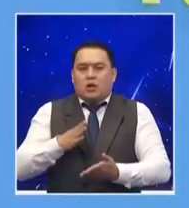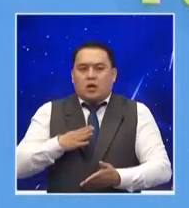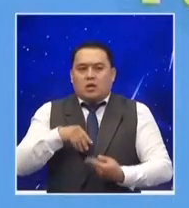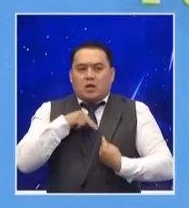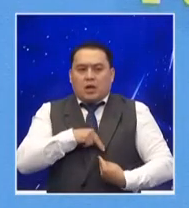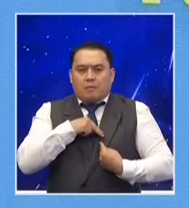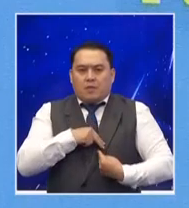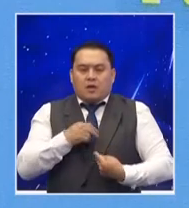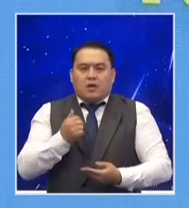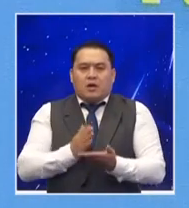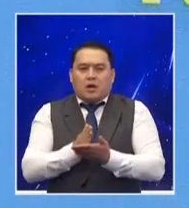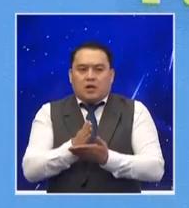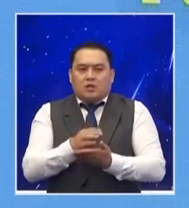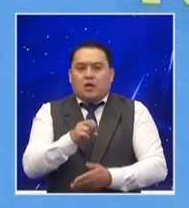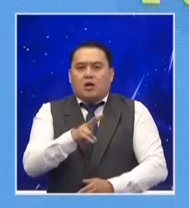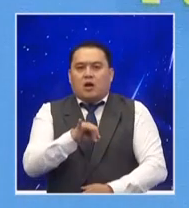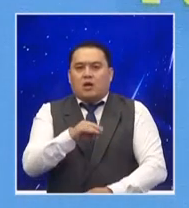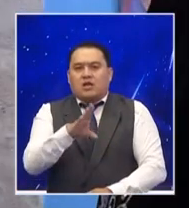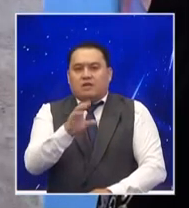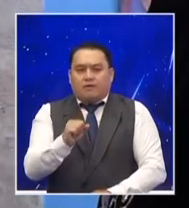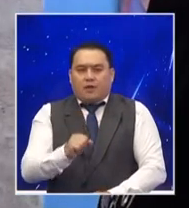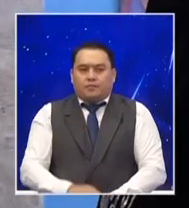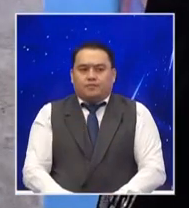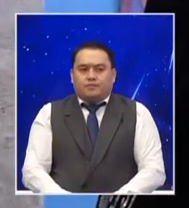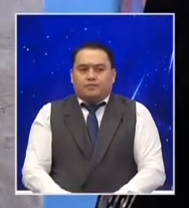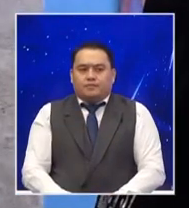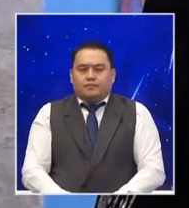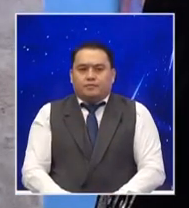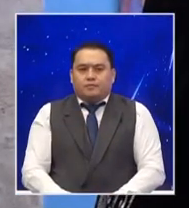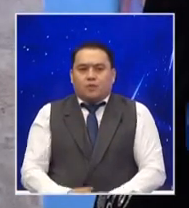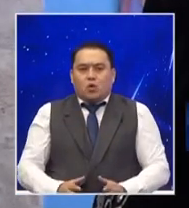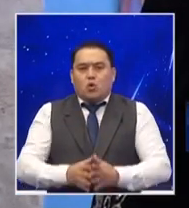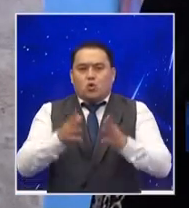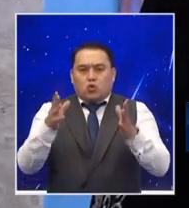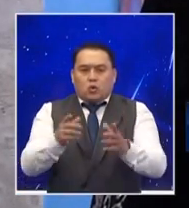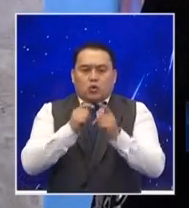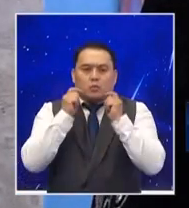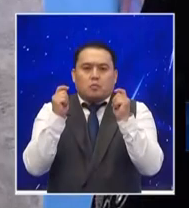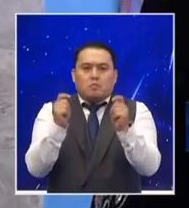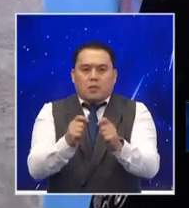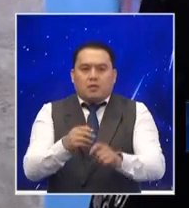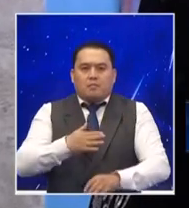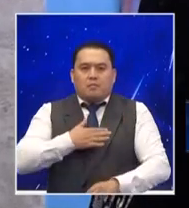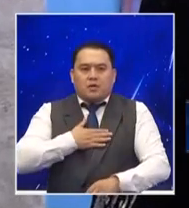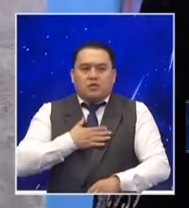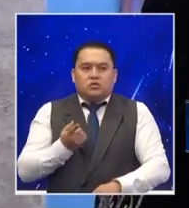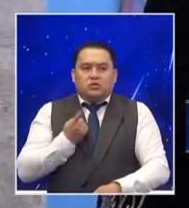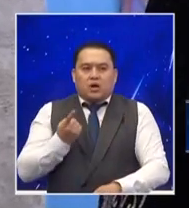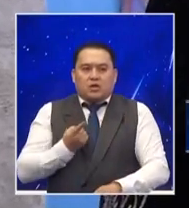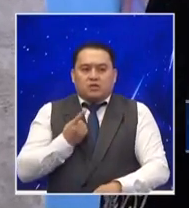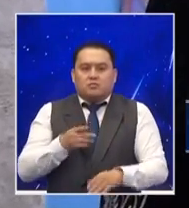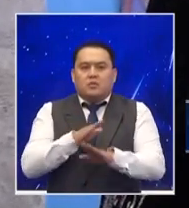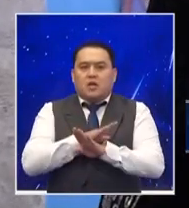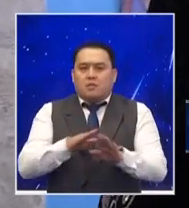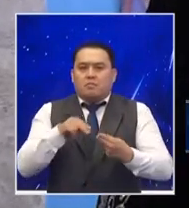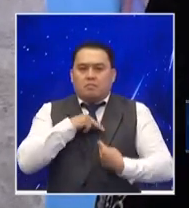еңбек ардагері Дина Нұрғалиева да бар. Үлкен марапат алып отырғаныма бүткіл бұл жалғыз менің ғана